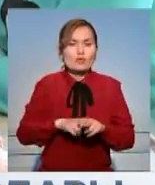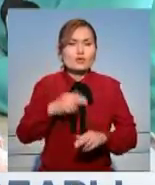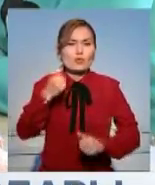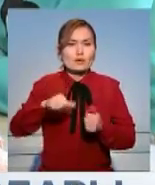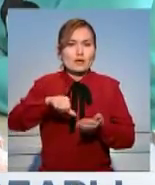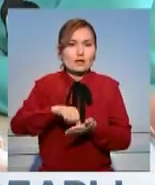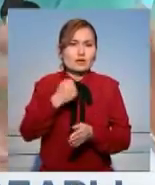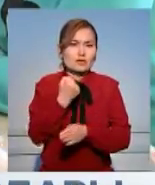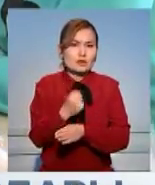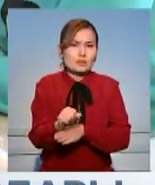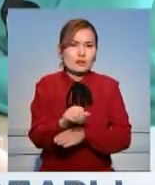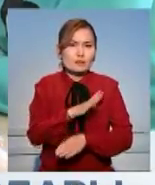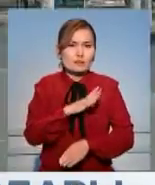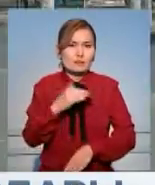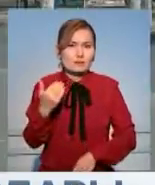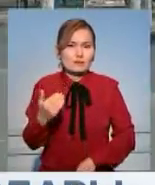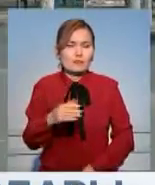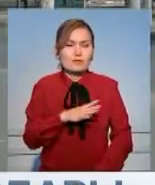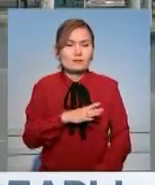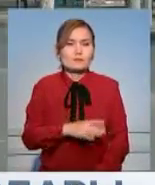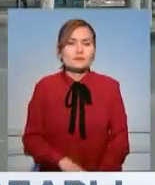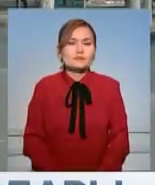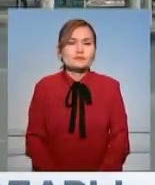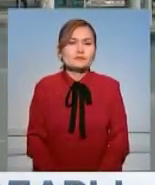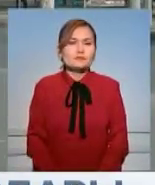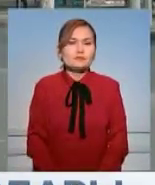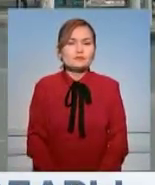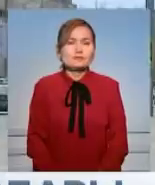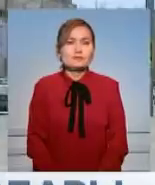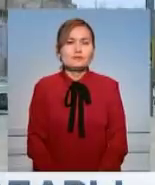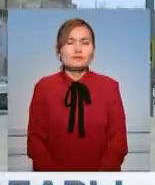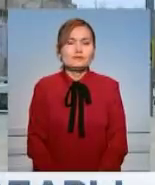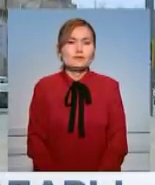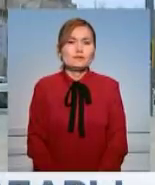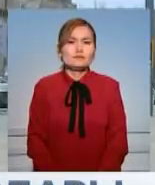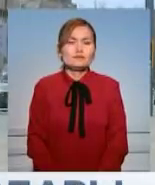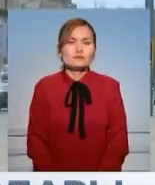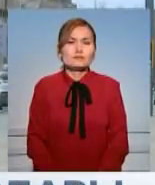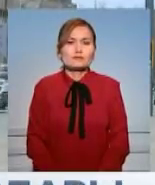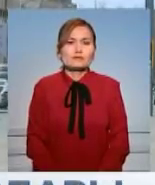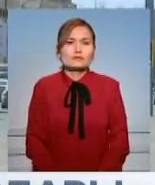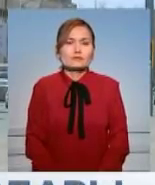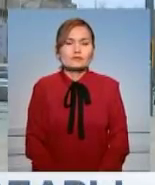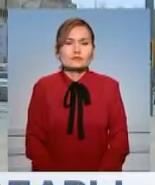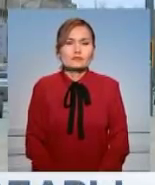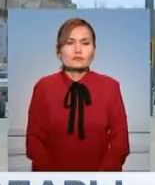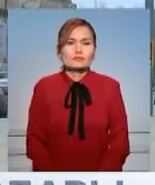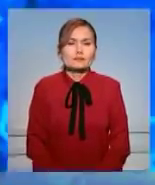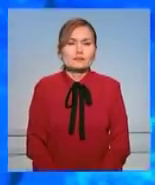Самат Оспанов, Нұрлан Жақыпбеков, Әлхайдар Тұрлыханов, Алексей Миницкий, Хабар 24, Павлодардан.